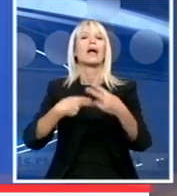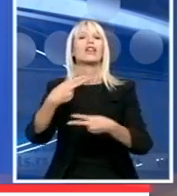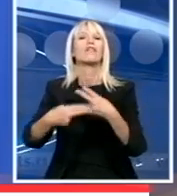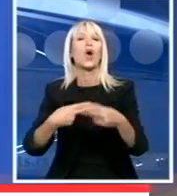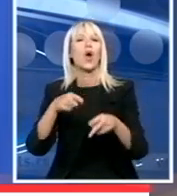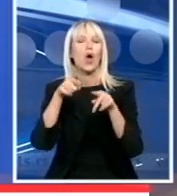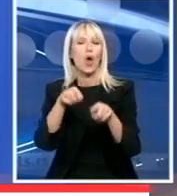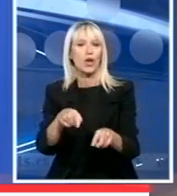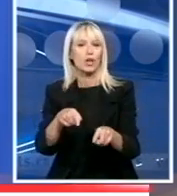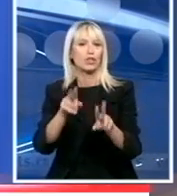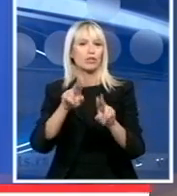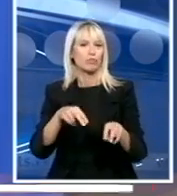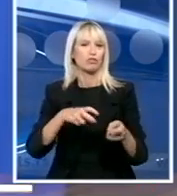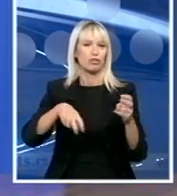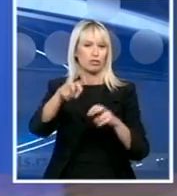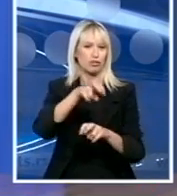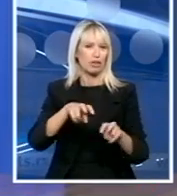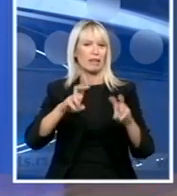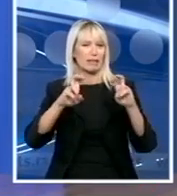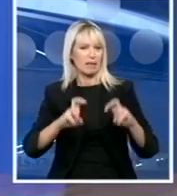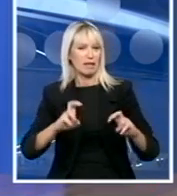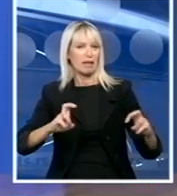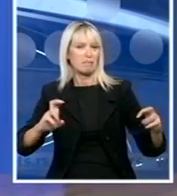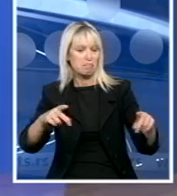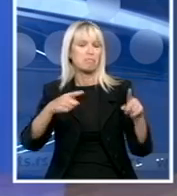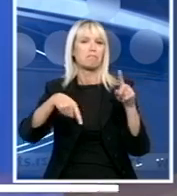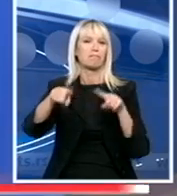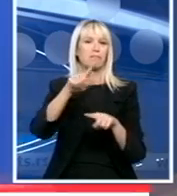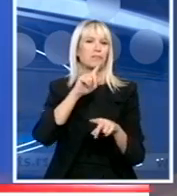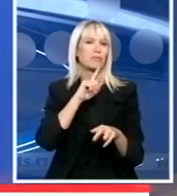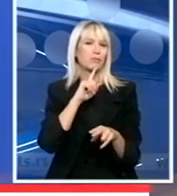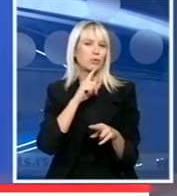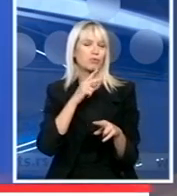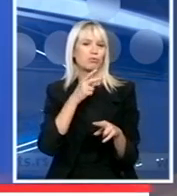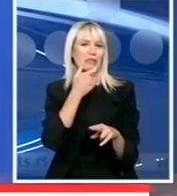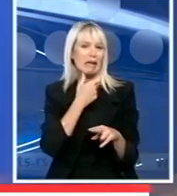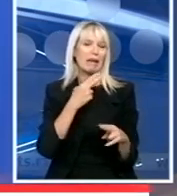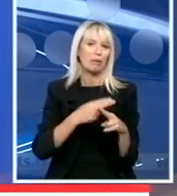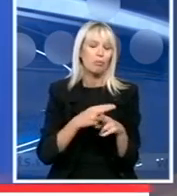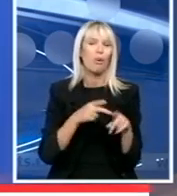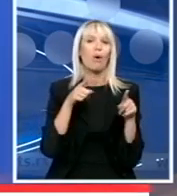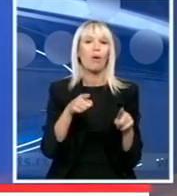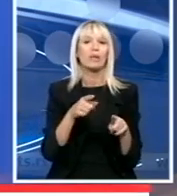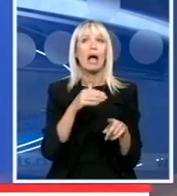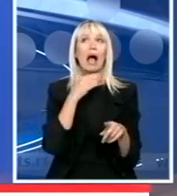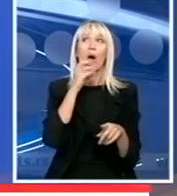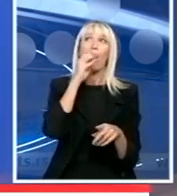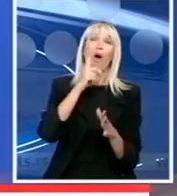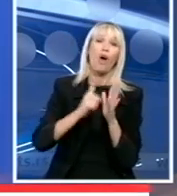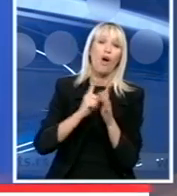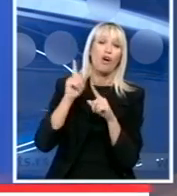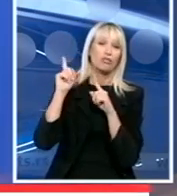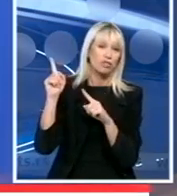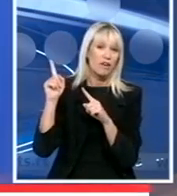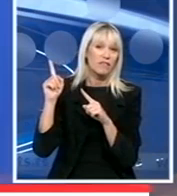inače mogu da šetaju gerontološki bolesnici. Ukoliko su loši vremenski uslovi, to